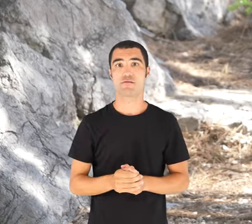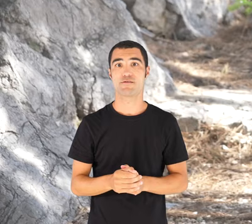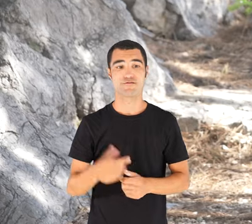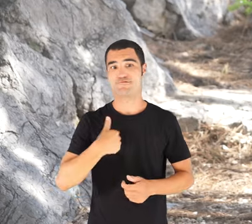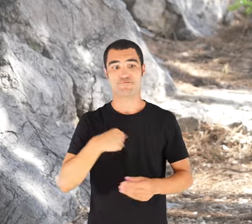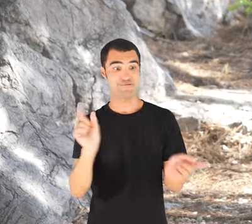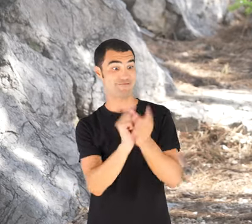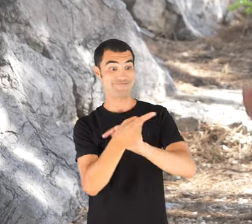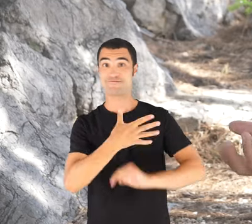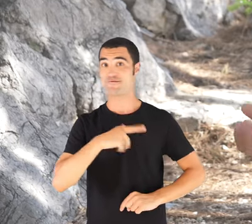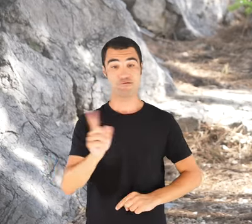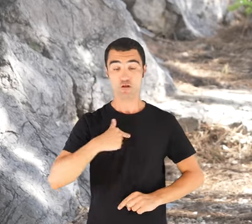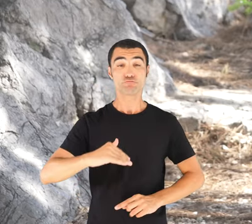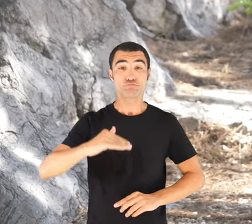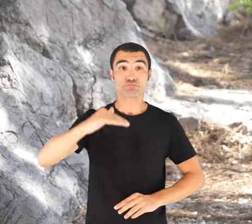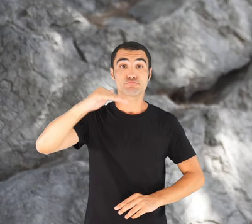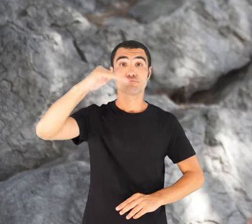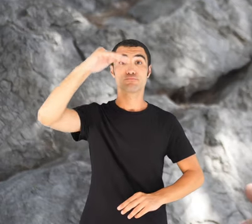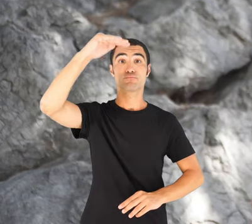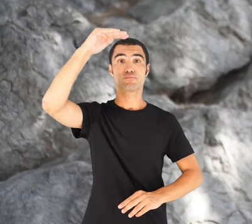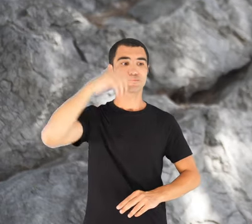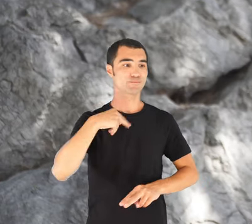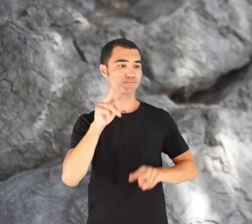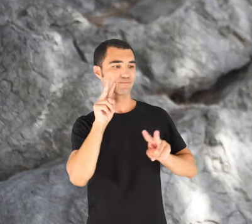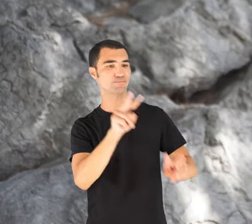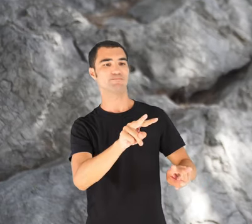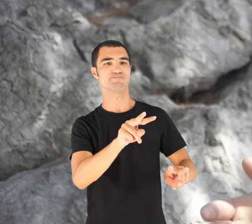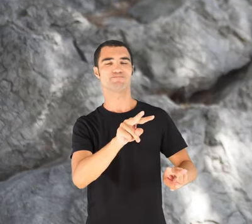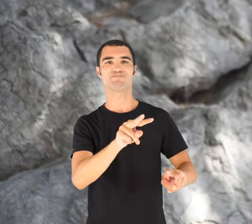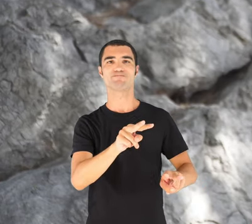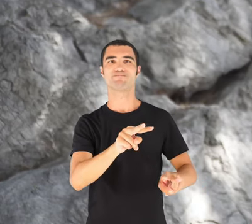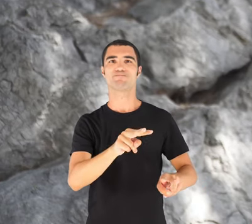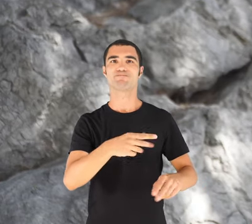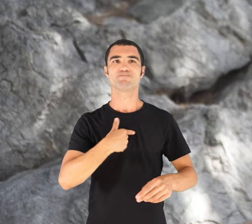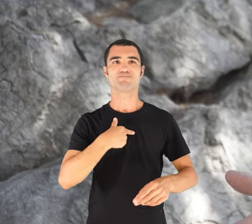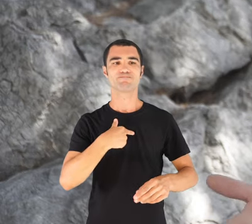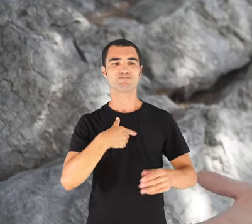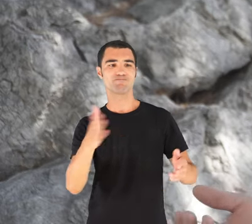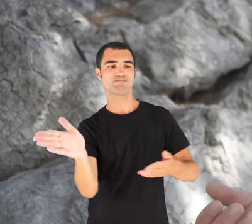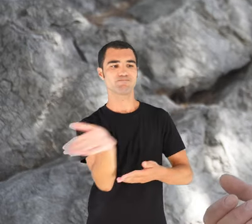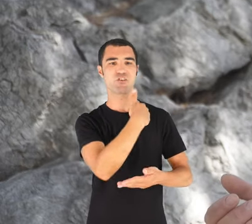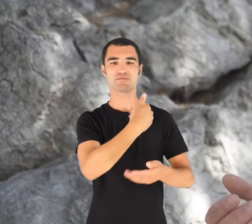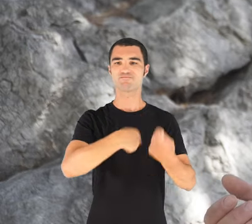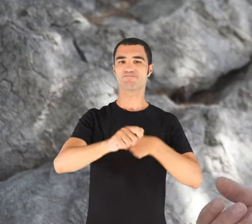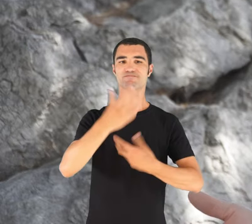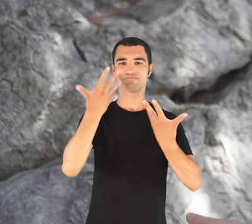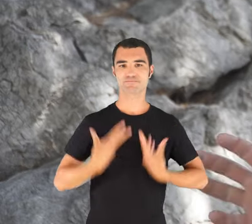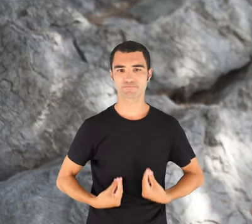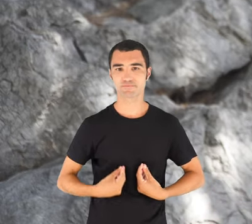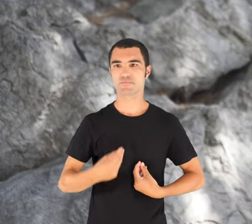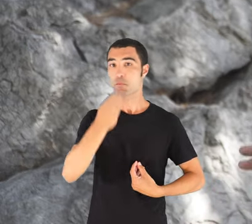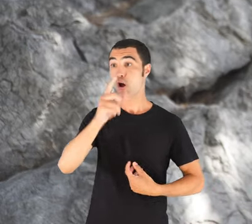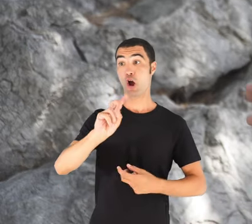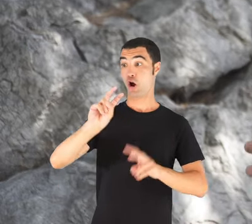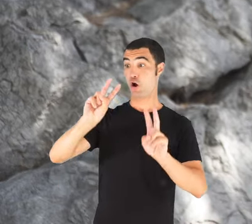voldria canviar això. Si qualque dia hagués de créixer, sí que no m'agradaria de desballestar-lo, diguem. Optaria